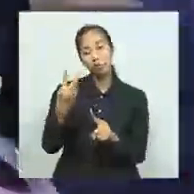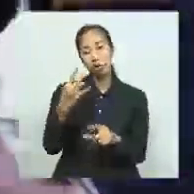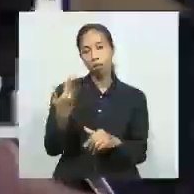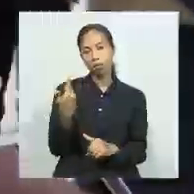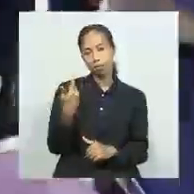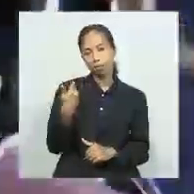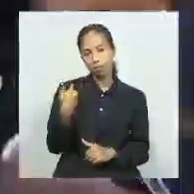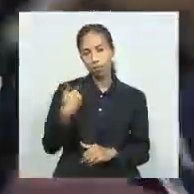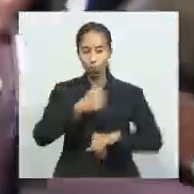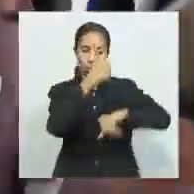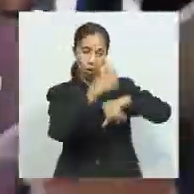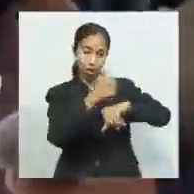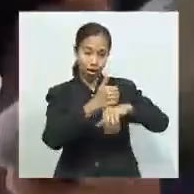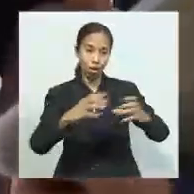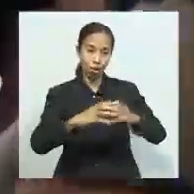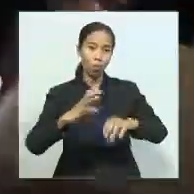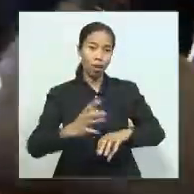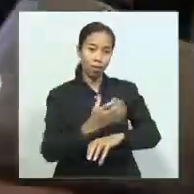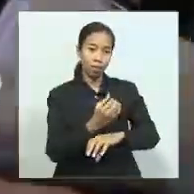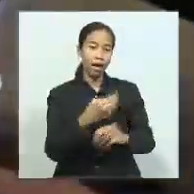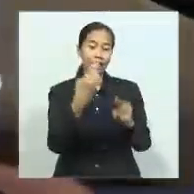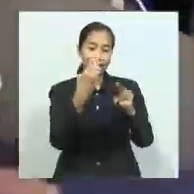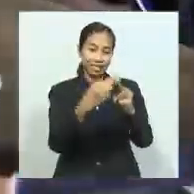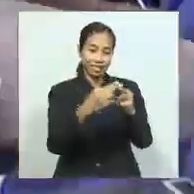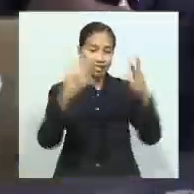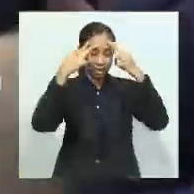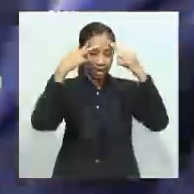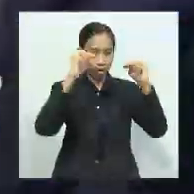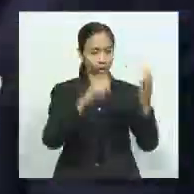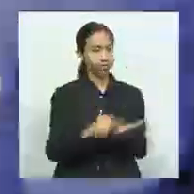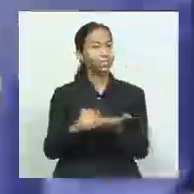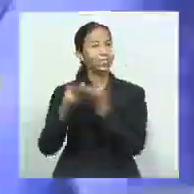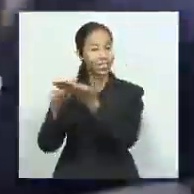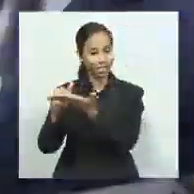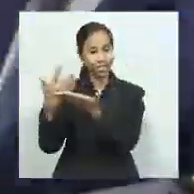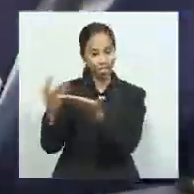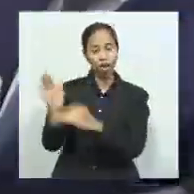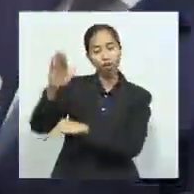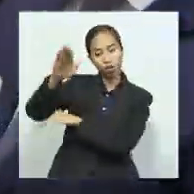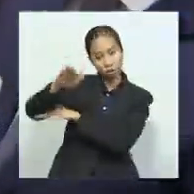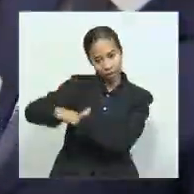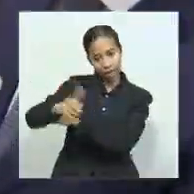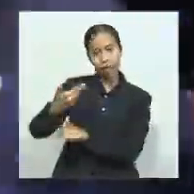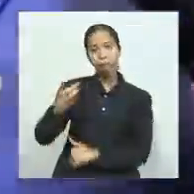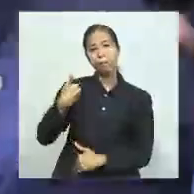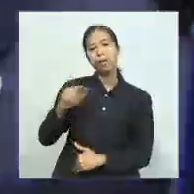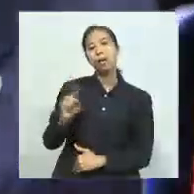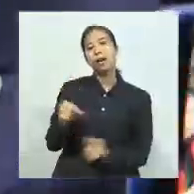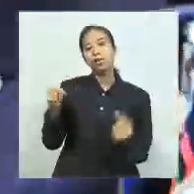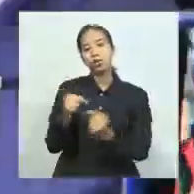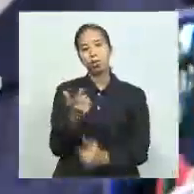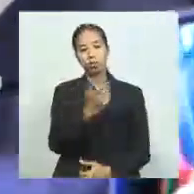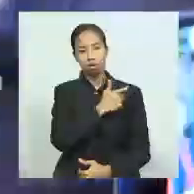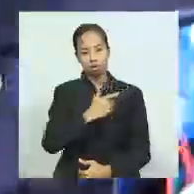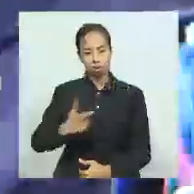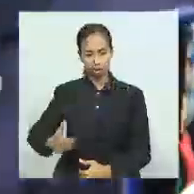พลพงพาณิชย์หัวหน้าพรรคได้เสนอแคนดิเดตนายกรัฐมนตรีก่อนที่ในช่วงเย็นได้มีพระราชโองการระบุว่